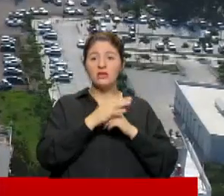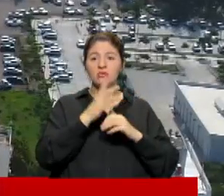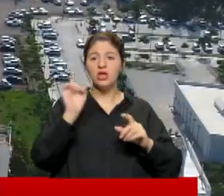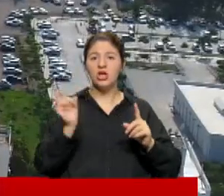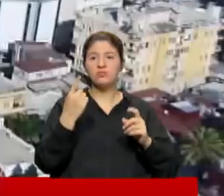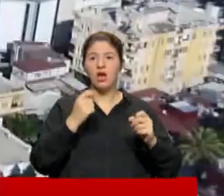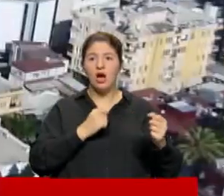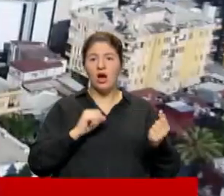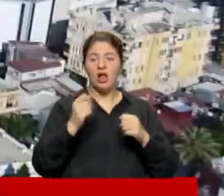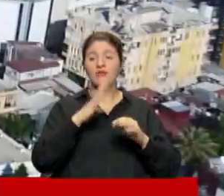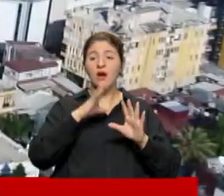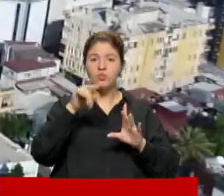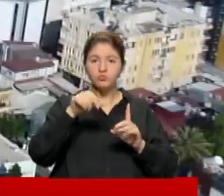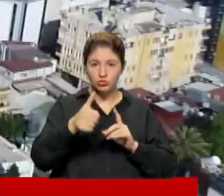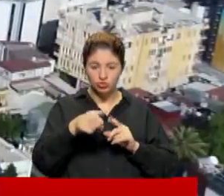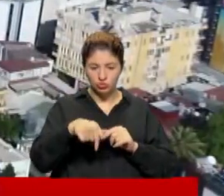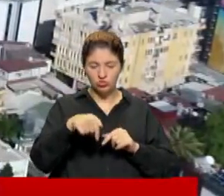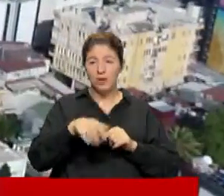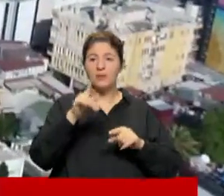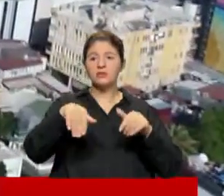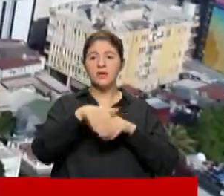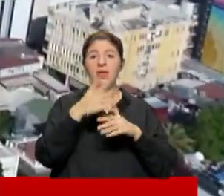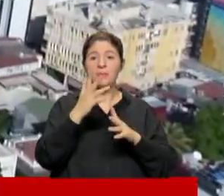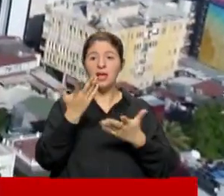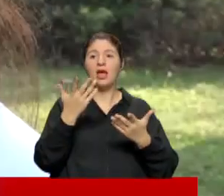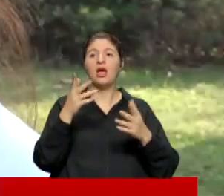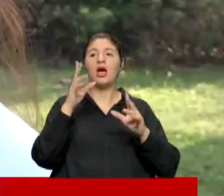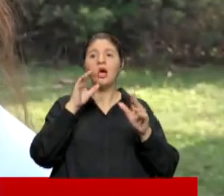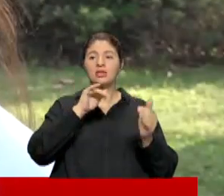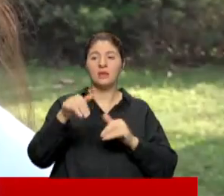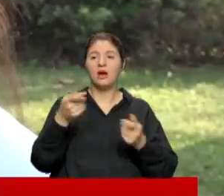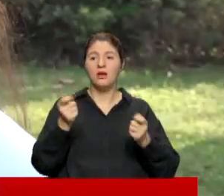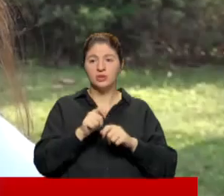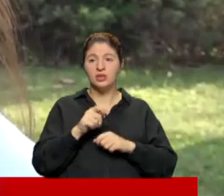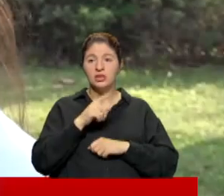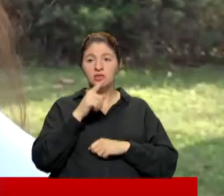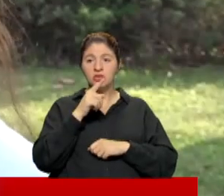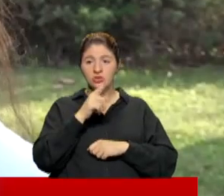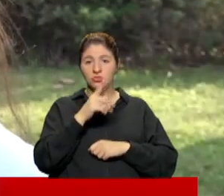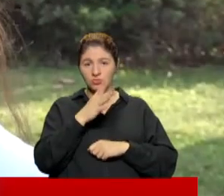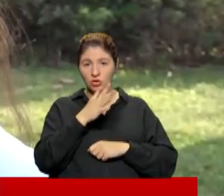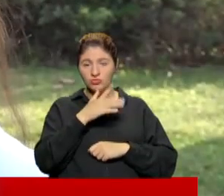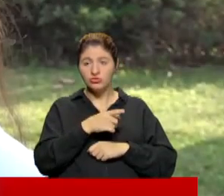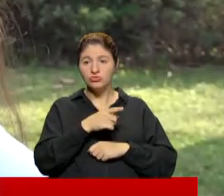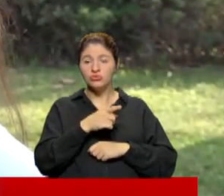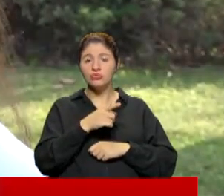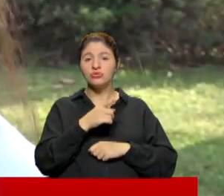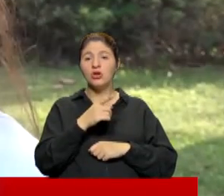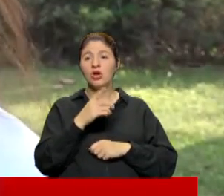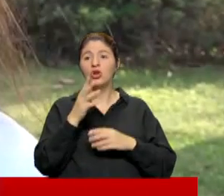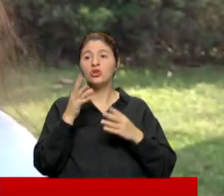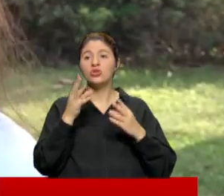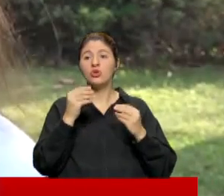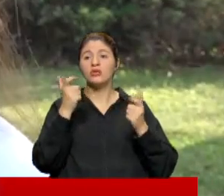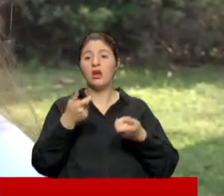dışı Hareketlilik var Ancak bugün bazı mahalleler bile ikamete kapatıldı siz biliyor musunuz çok